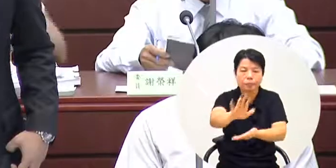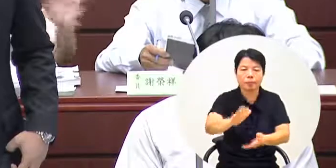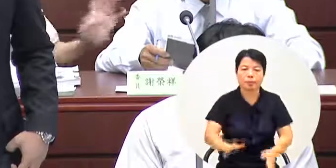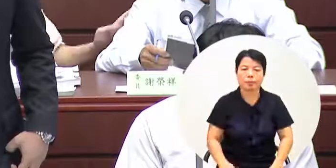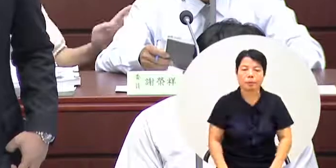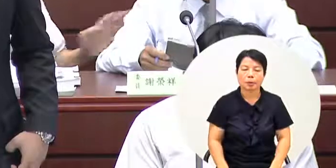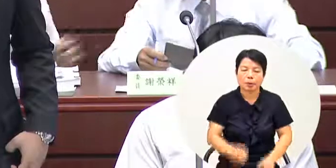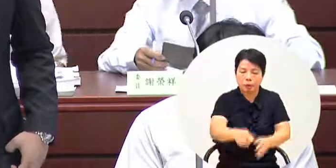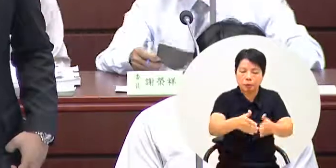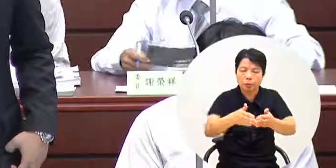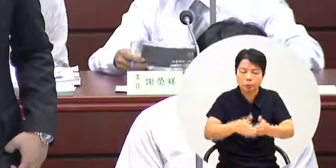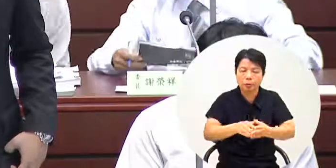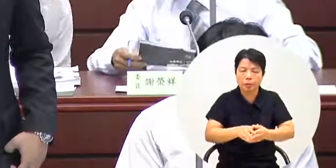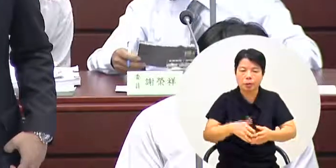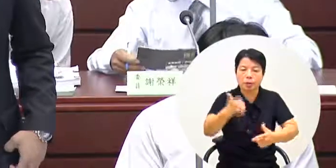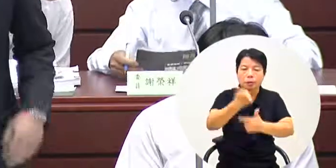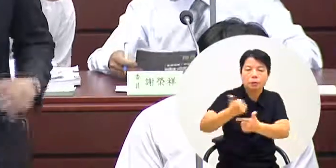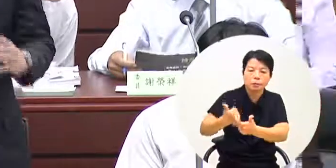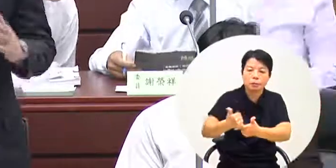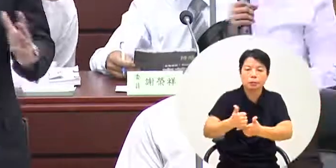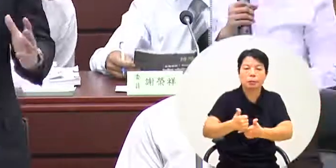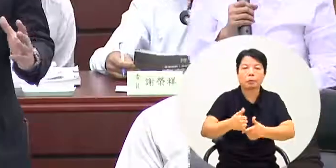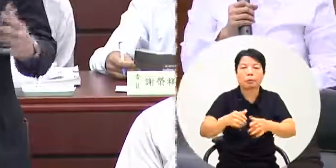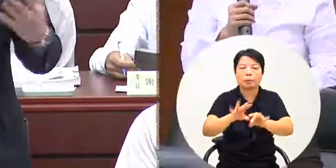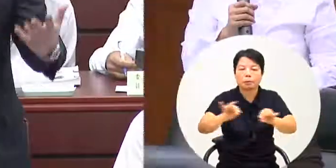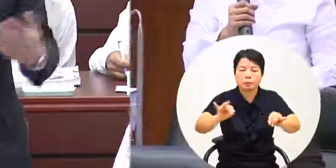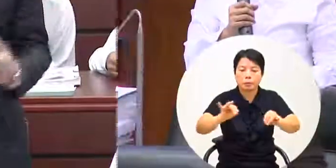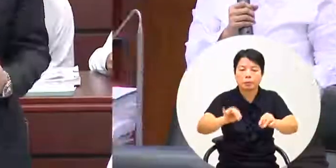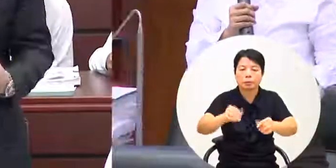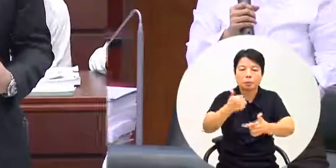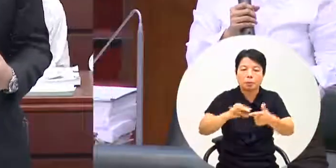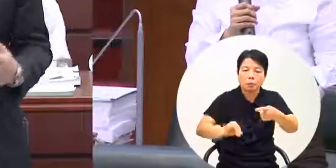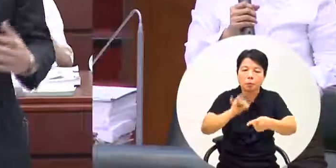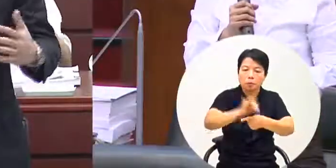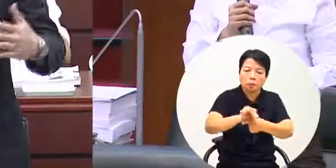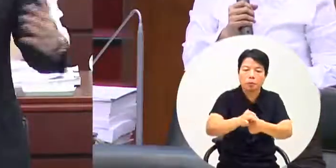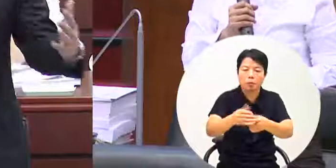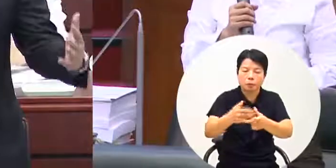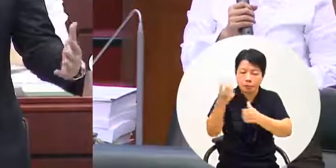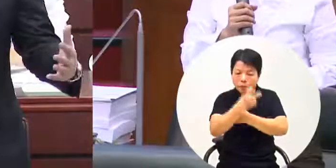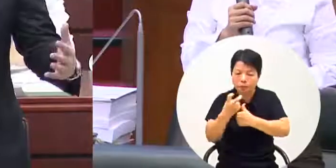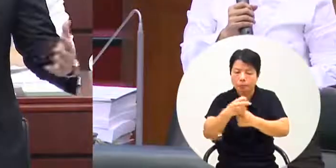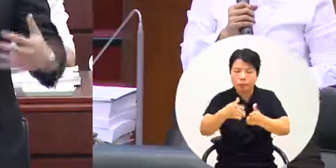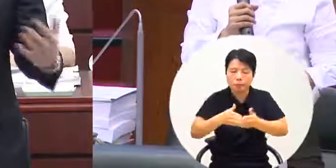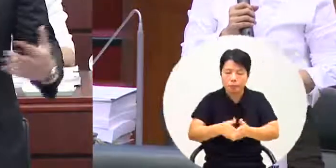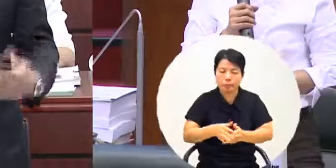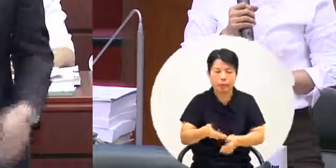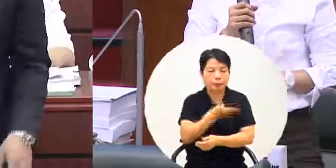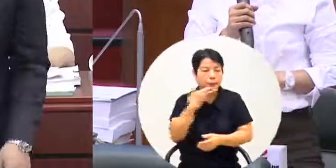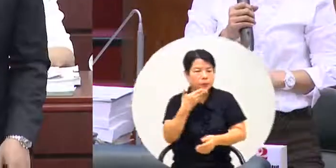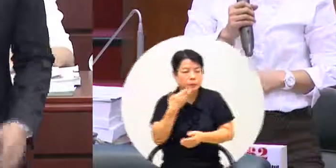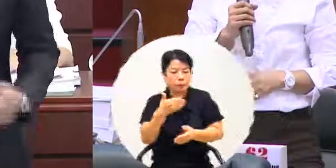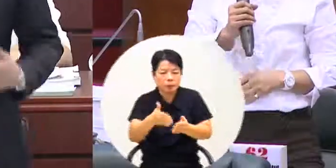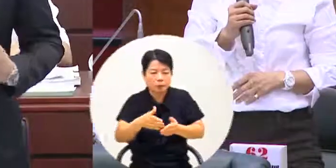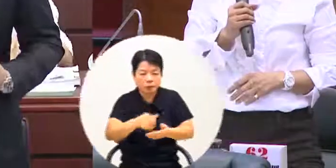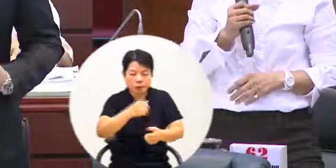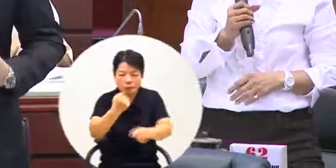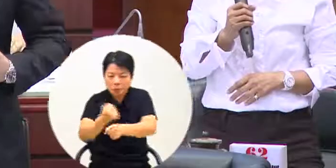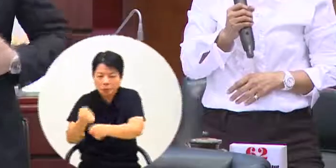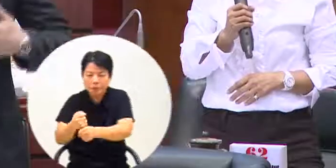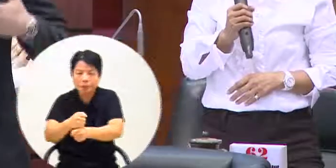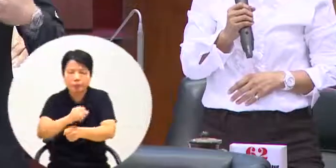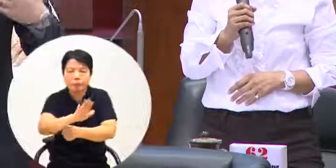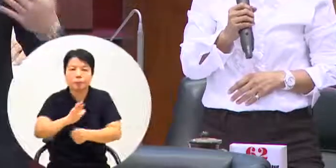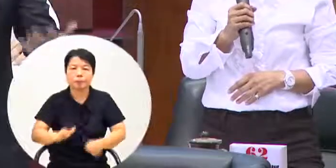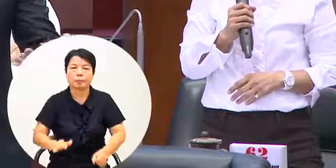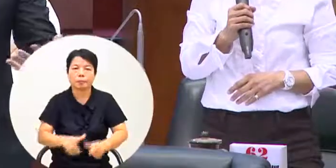这个建蔽率的整体性的检讨，因为它是事实上议员也非常了解，它整个市设的一些层面非常广。那我们当